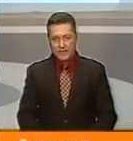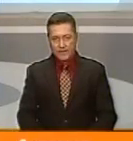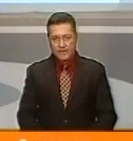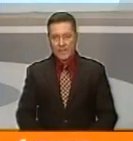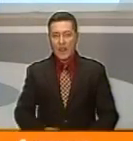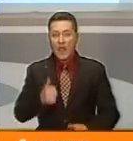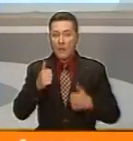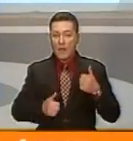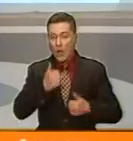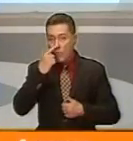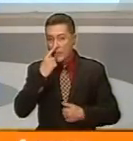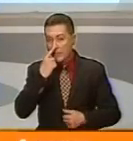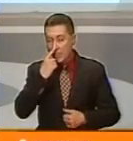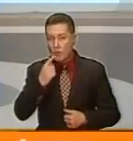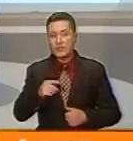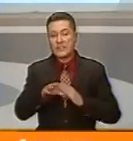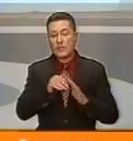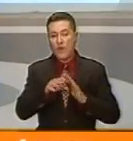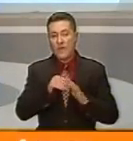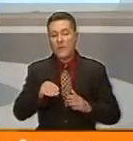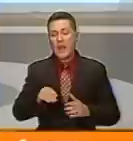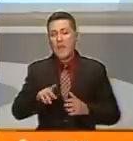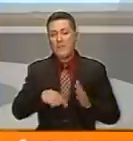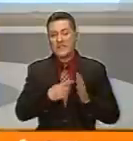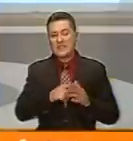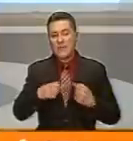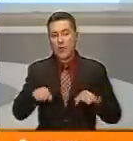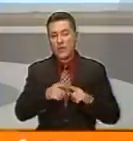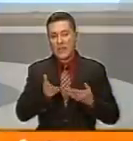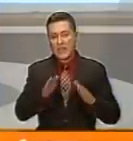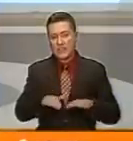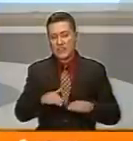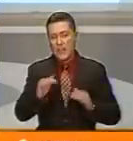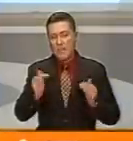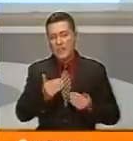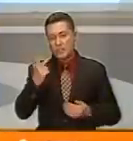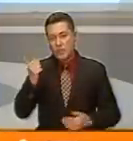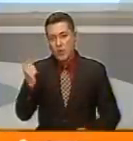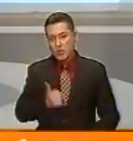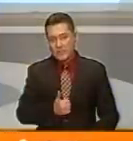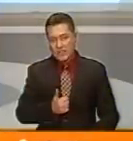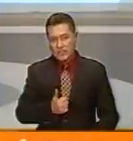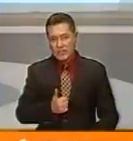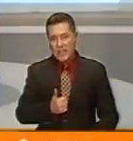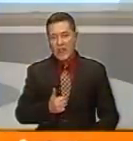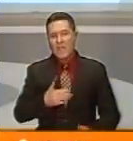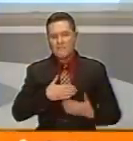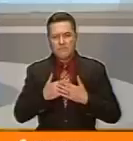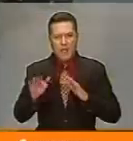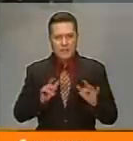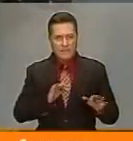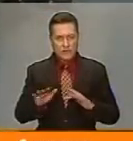перегони на носі. До виборів у місцеві органи самоврядування лишилося менше від 3 тижнів, і поліцейські помітно